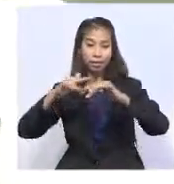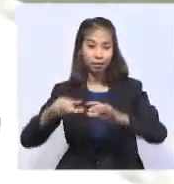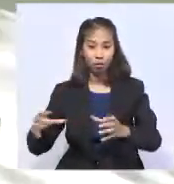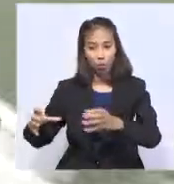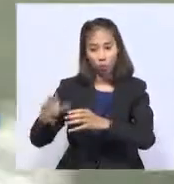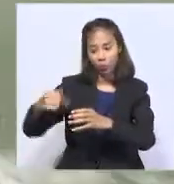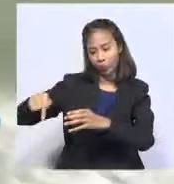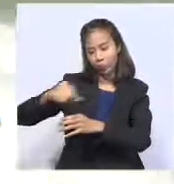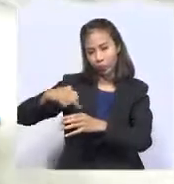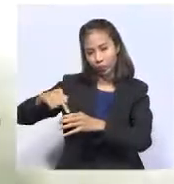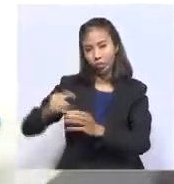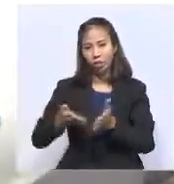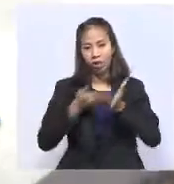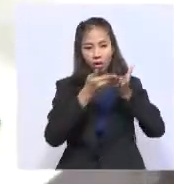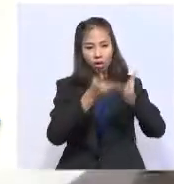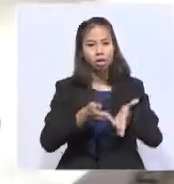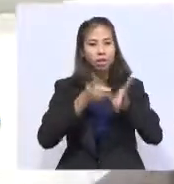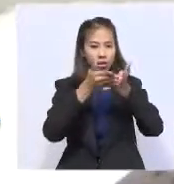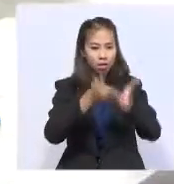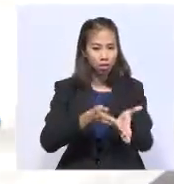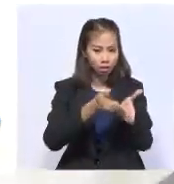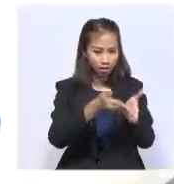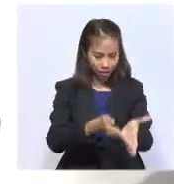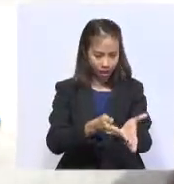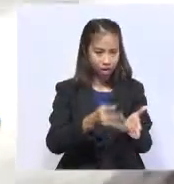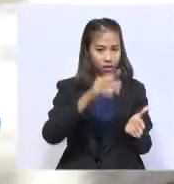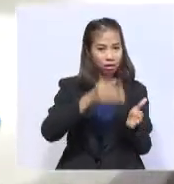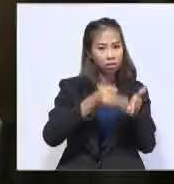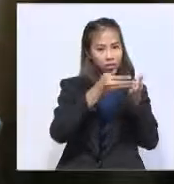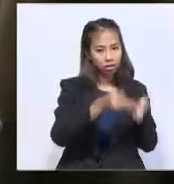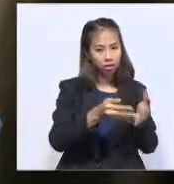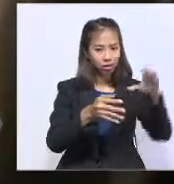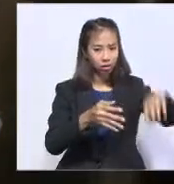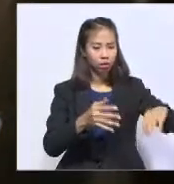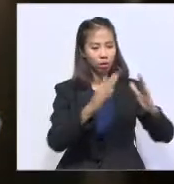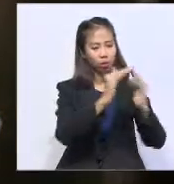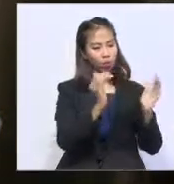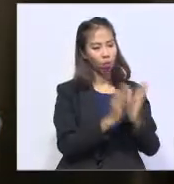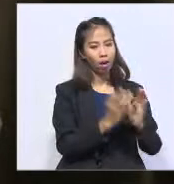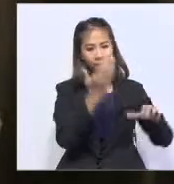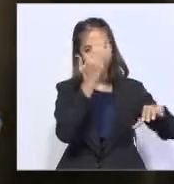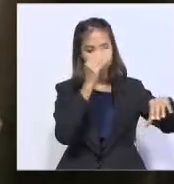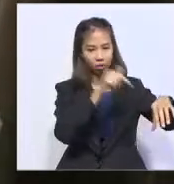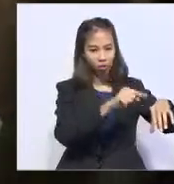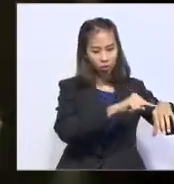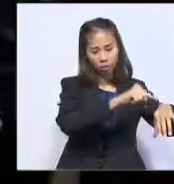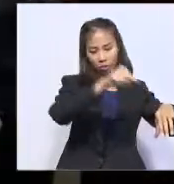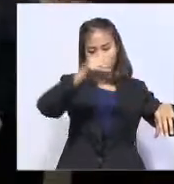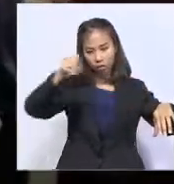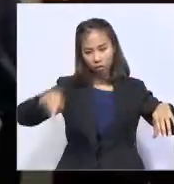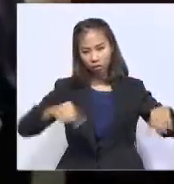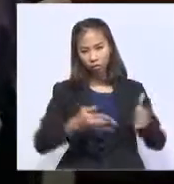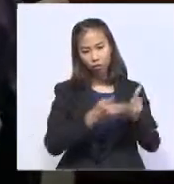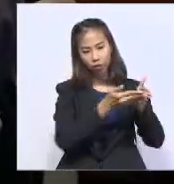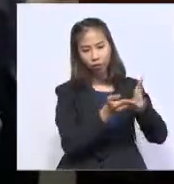ชาการทางทะเลได้นำเรือออกไปตรวจสอบจุดที่พบฉลามหัวบาดตั้งแต่จุดหน้าวัดท่ามเขาเต่าถึงหาดเขาเต่าและ